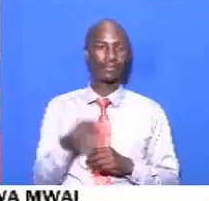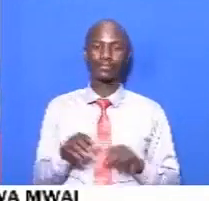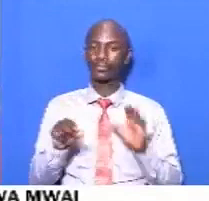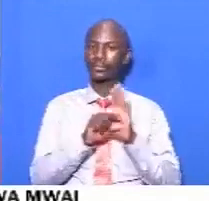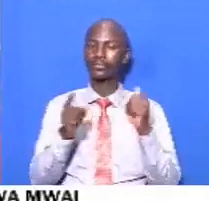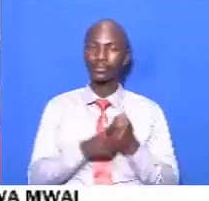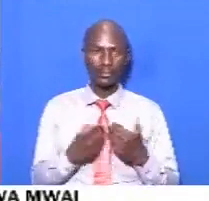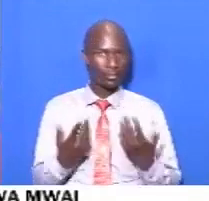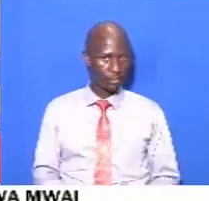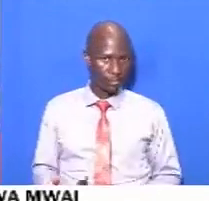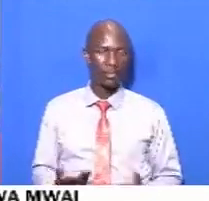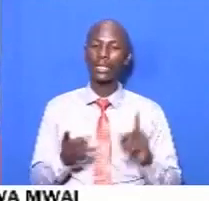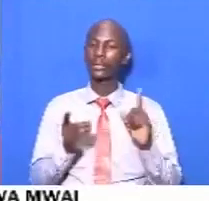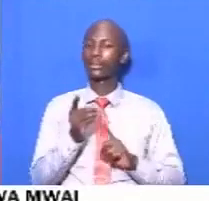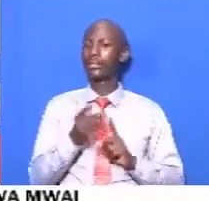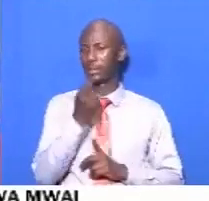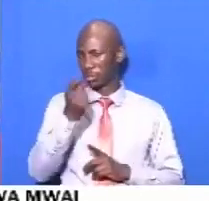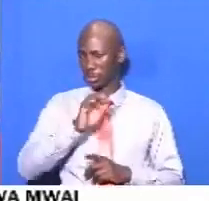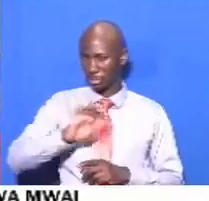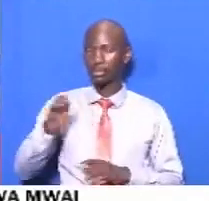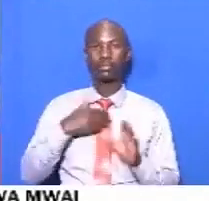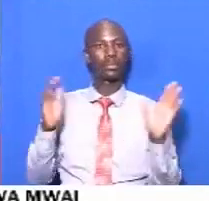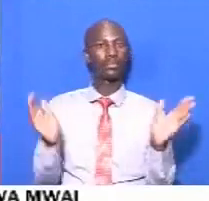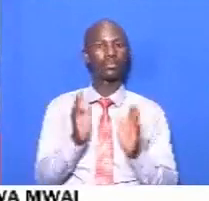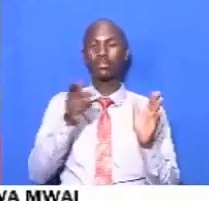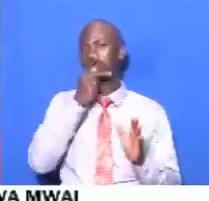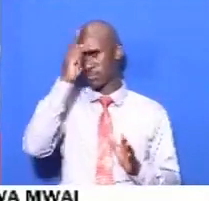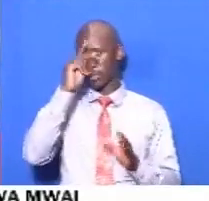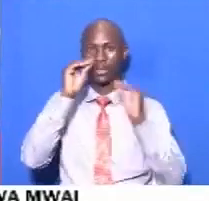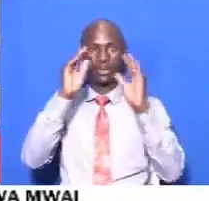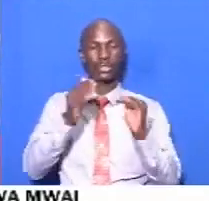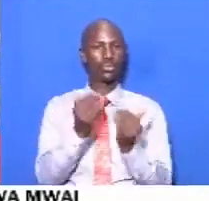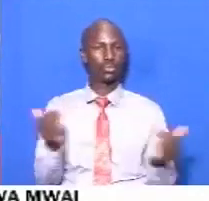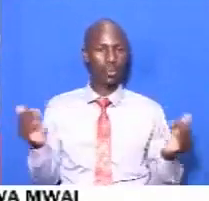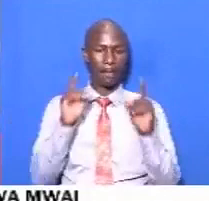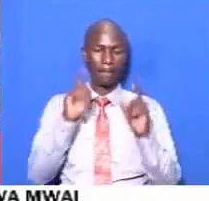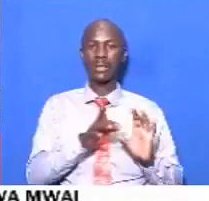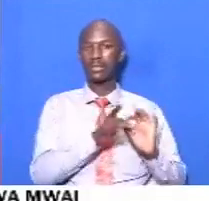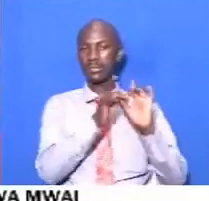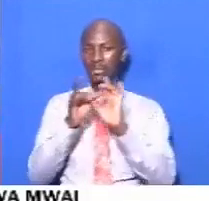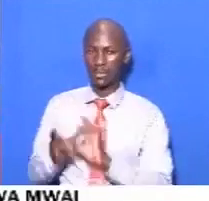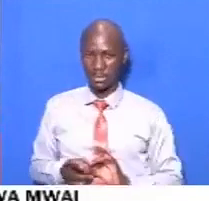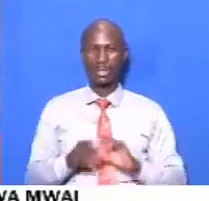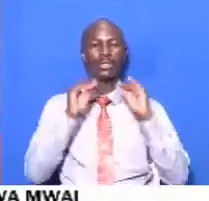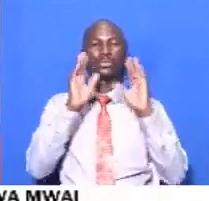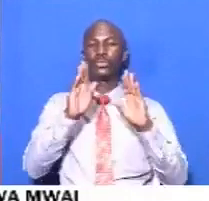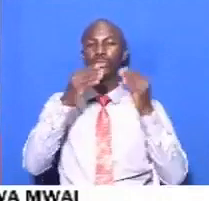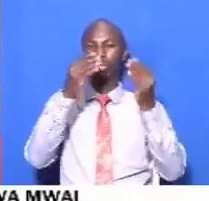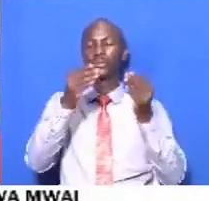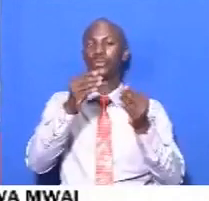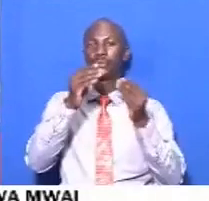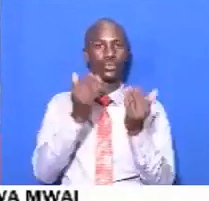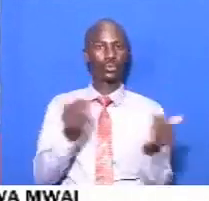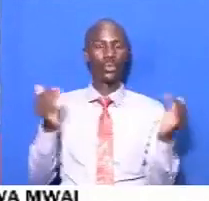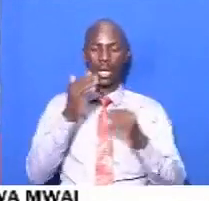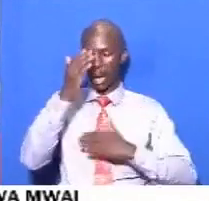grade 6, ni matuko manini mono, kuhune idhuthia asia hii alimu na siana, membe mengu atanio, na alimu manenge siana humble time,